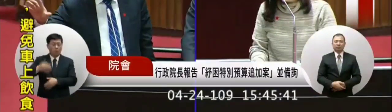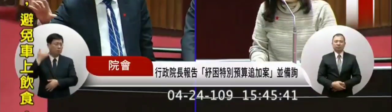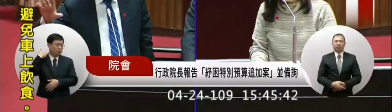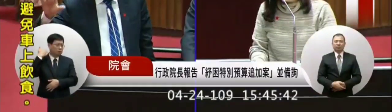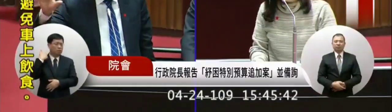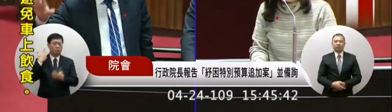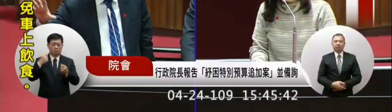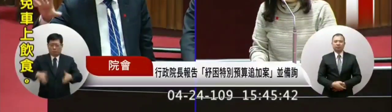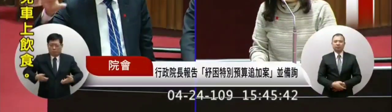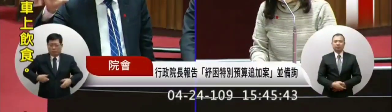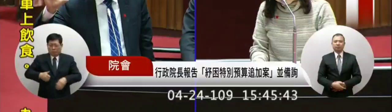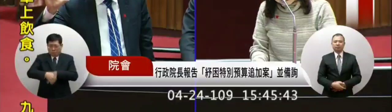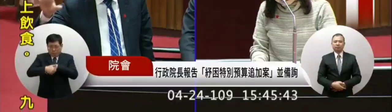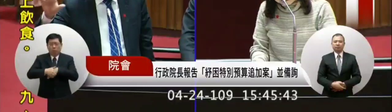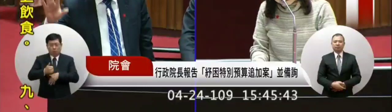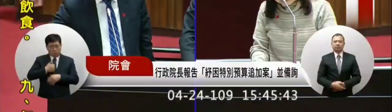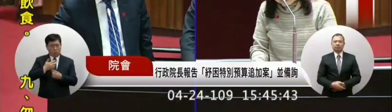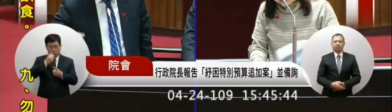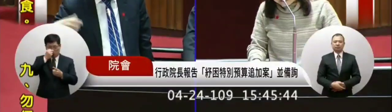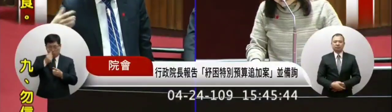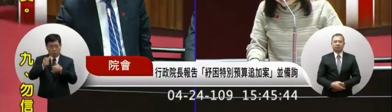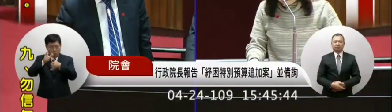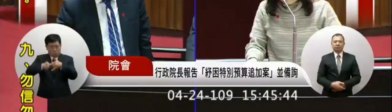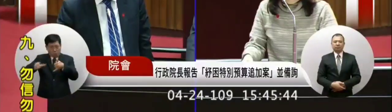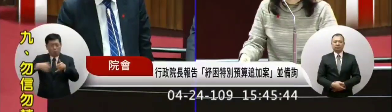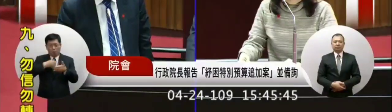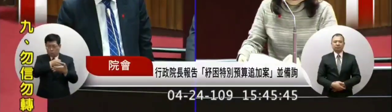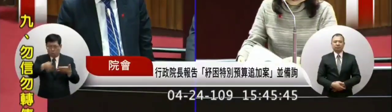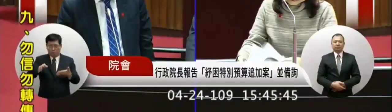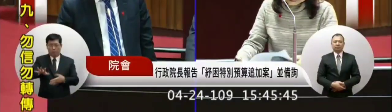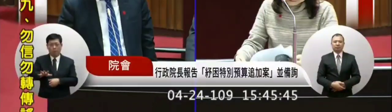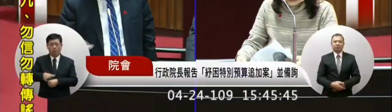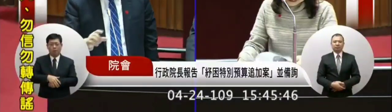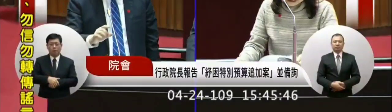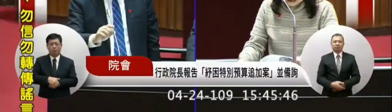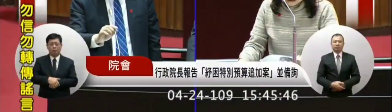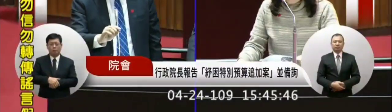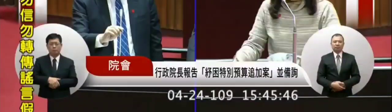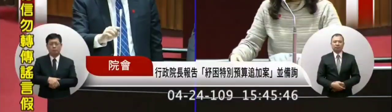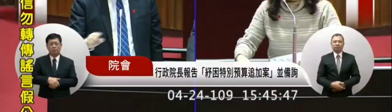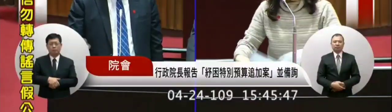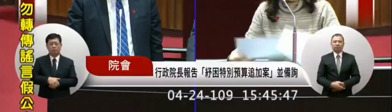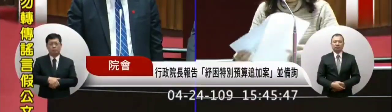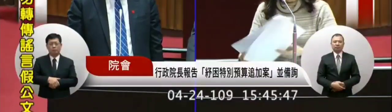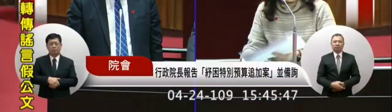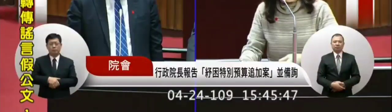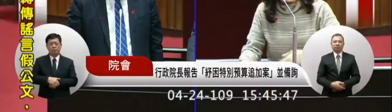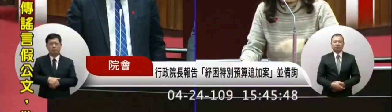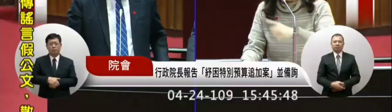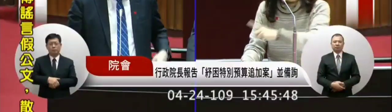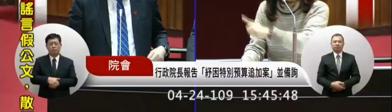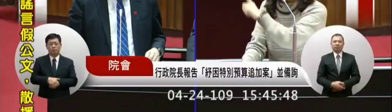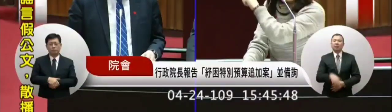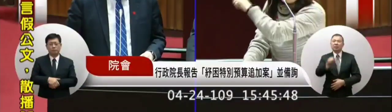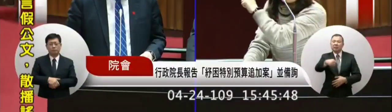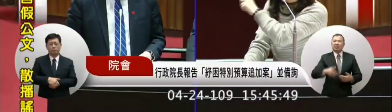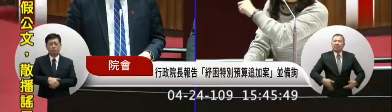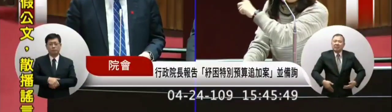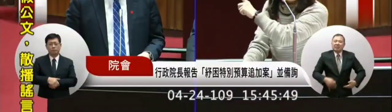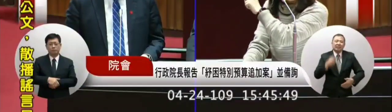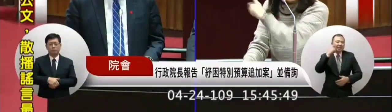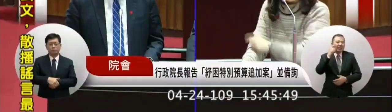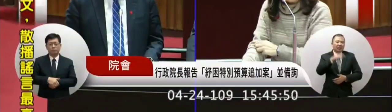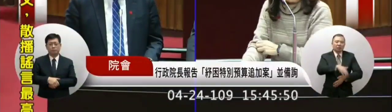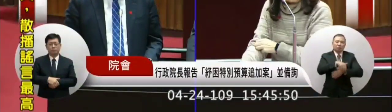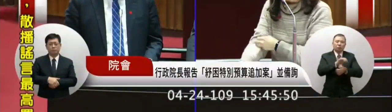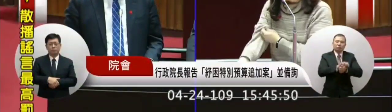过去的急难救助是有特定的对象有列册嘛。 那个是急难救助，我现在讲的是这